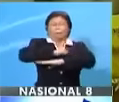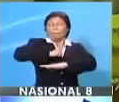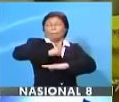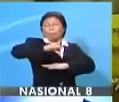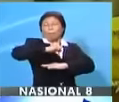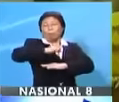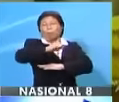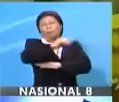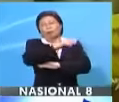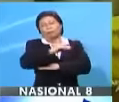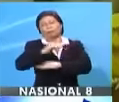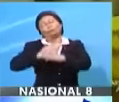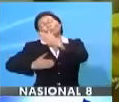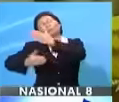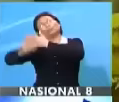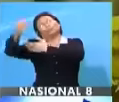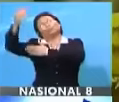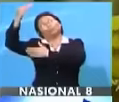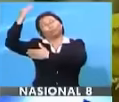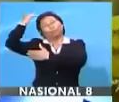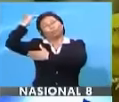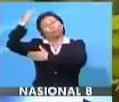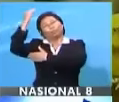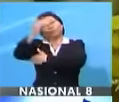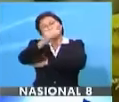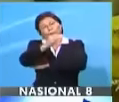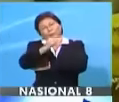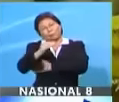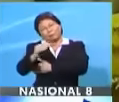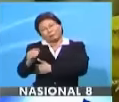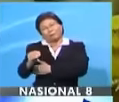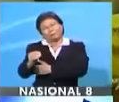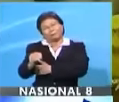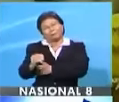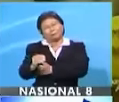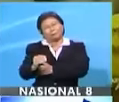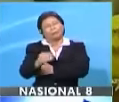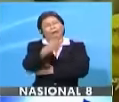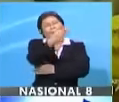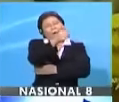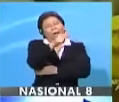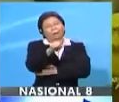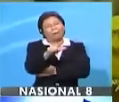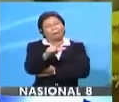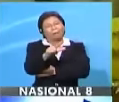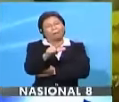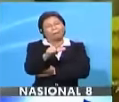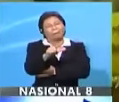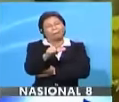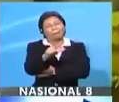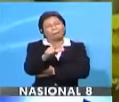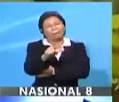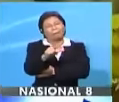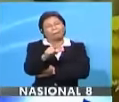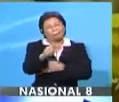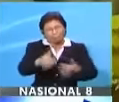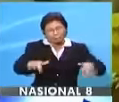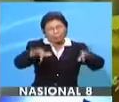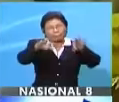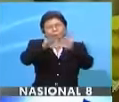perjuangan-perjuangan terdahulu serta hal-hal teras yang